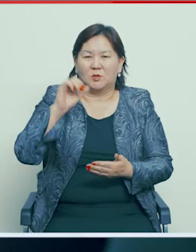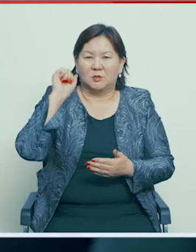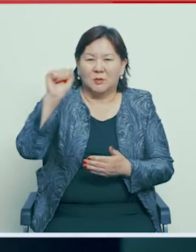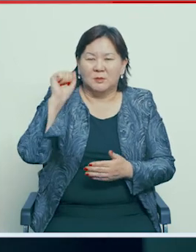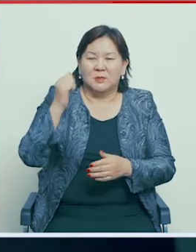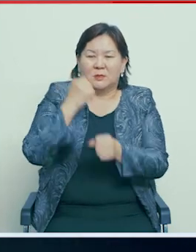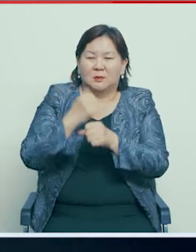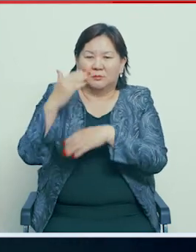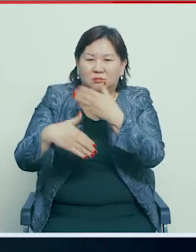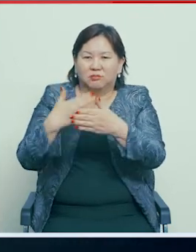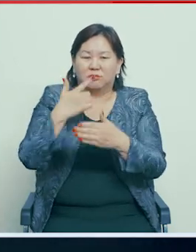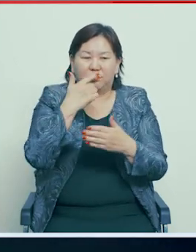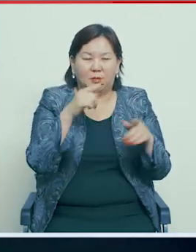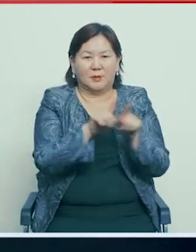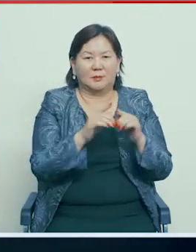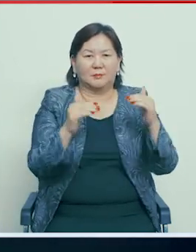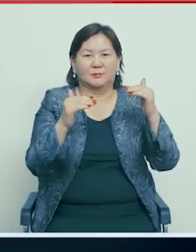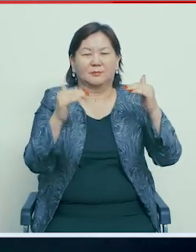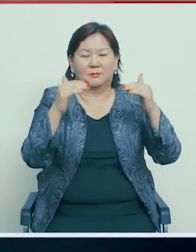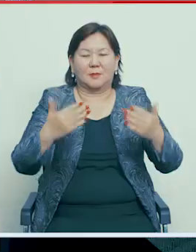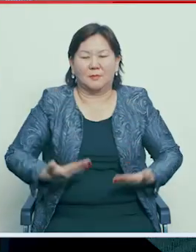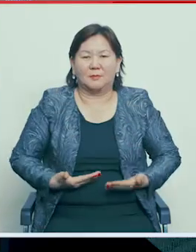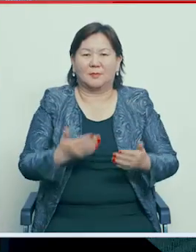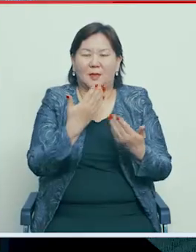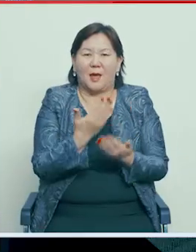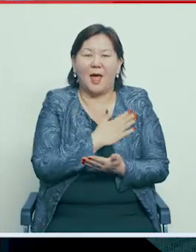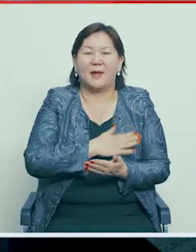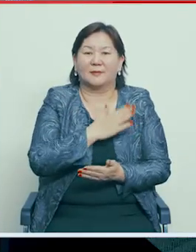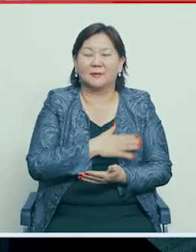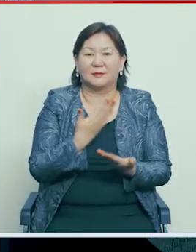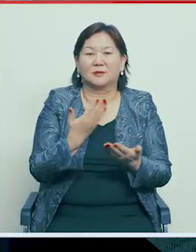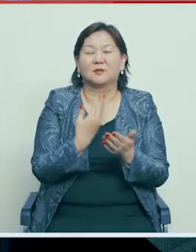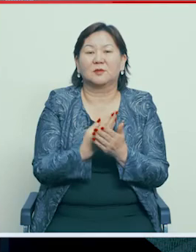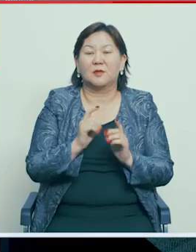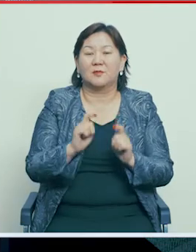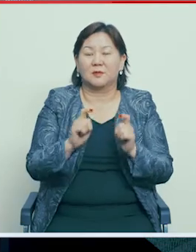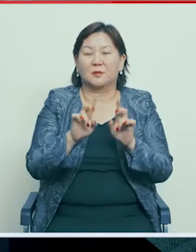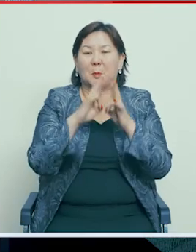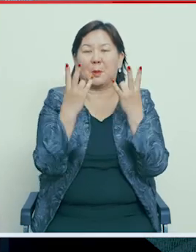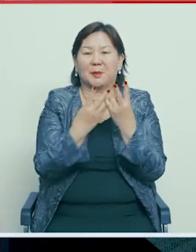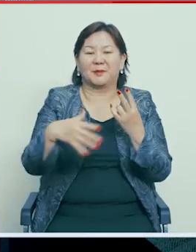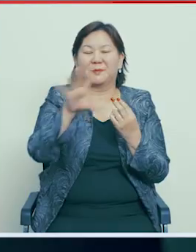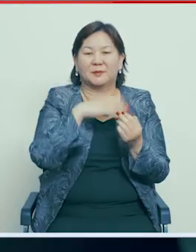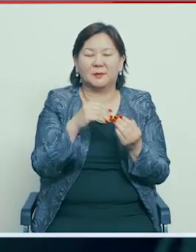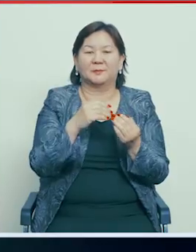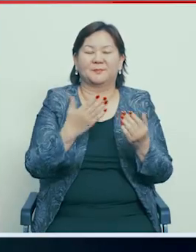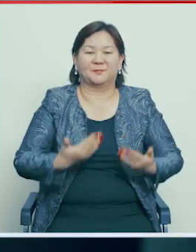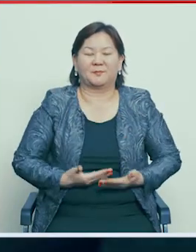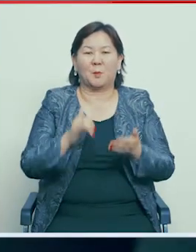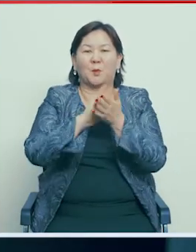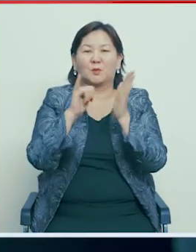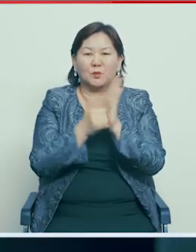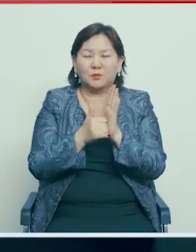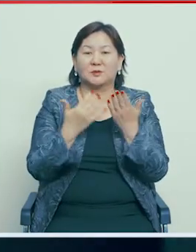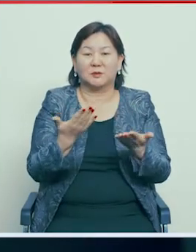Бусад хүмүүстэй харьцуулах юм бол илүү хариуцлагатай, амьдралд хайртай байдаг бид нар. Тэр хэрээрээ болоод бас нийгэмд бид нар одоо амьдрахын утга учирыг